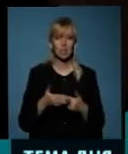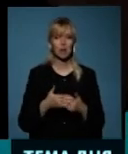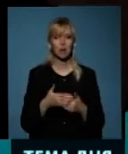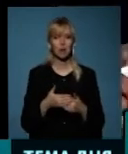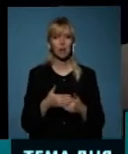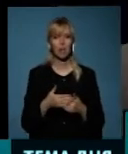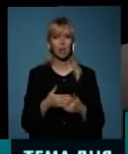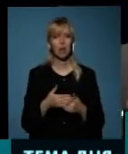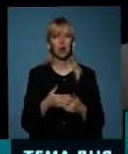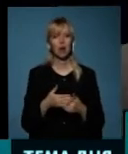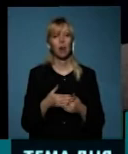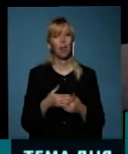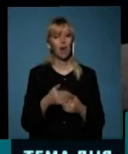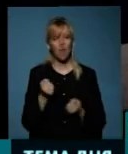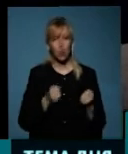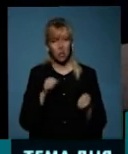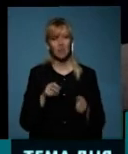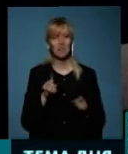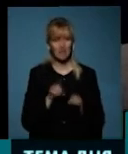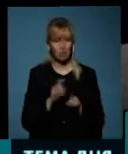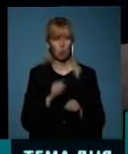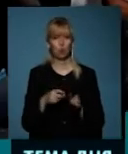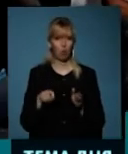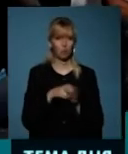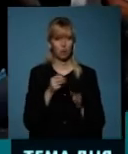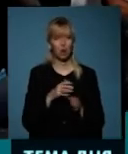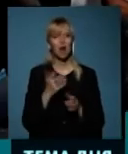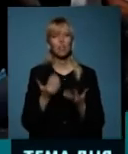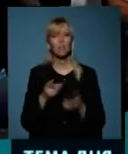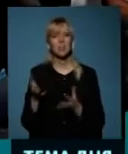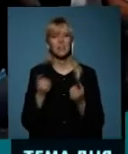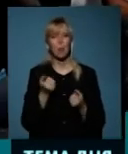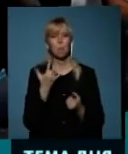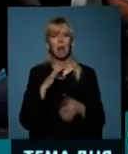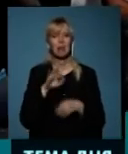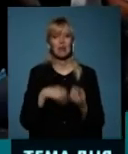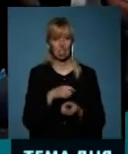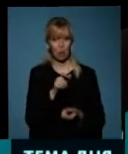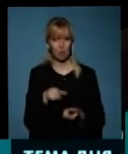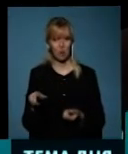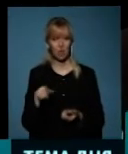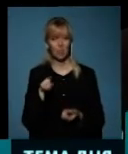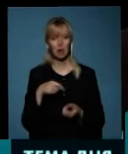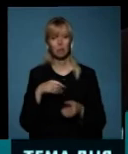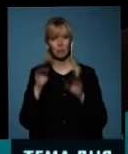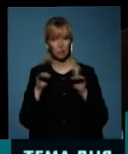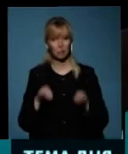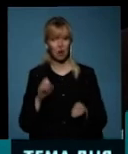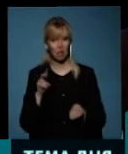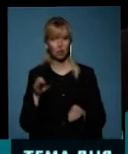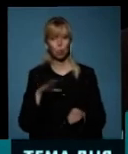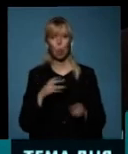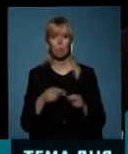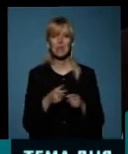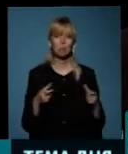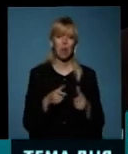все рівно можуть набирати? Ну, не можуть набирати. Якщо ви, наприклад, він взяв 5 лишніх пасажирів, так, і ми на нього склали акт, що в нього були